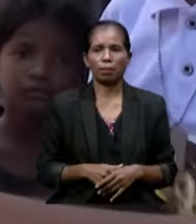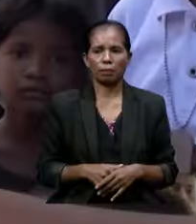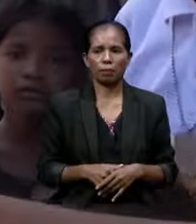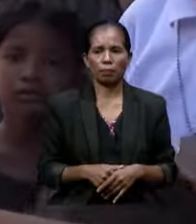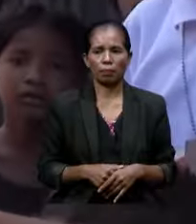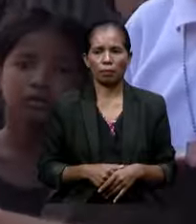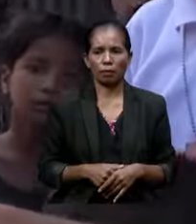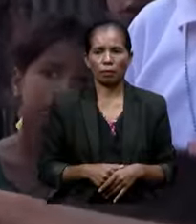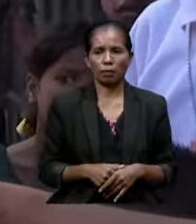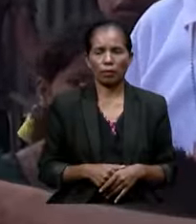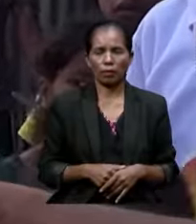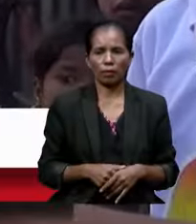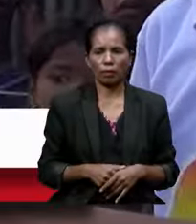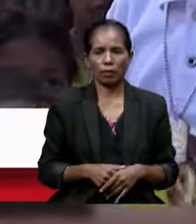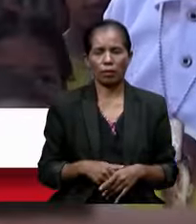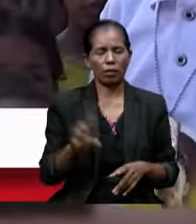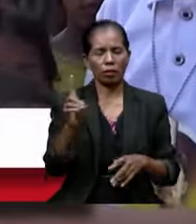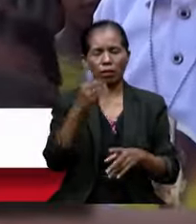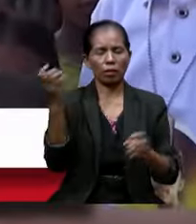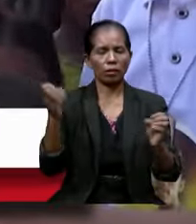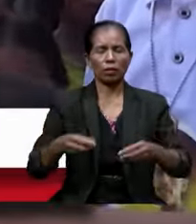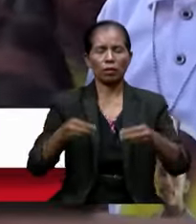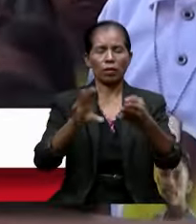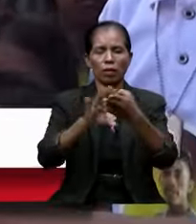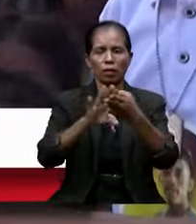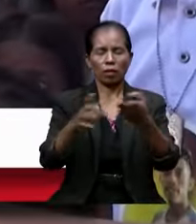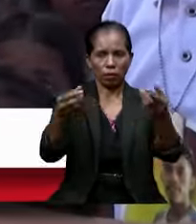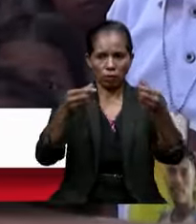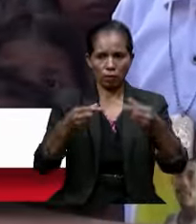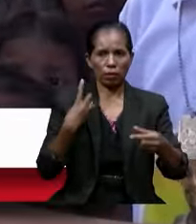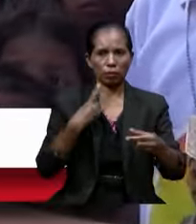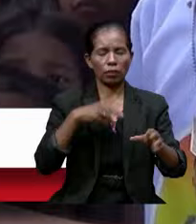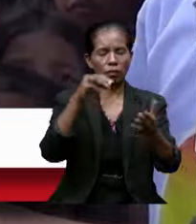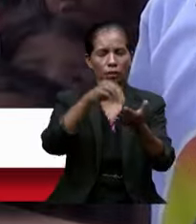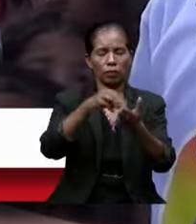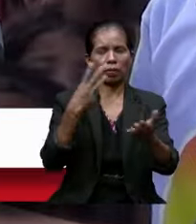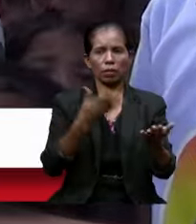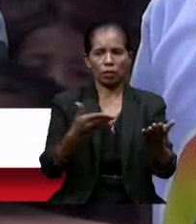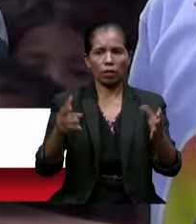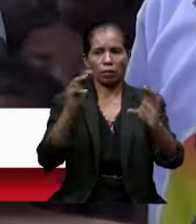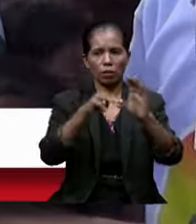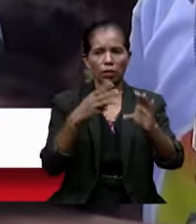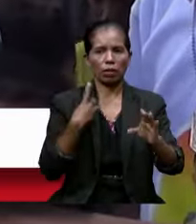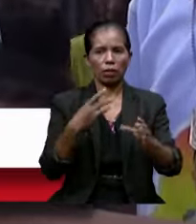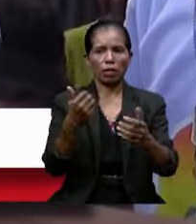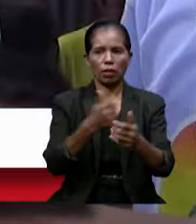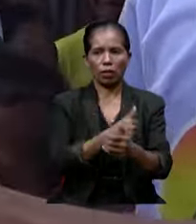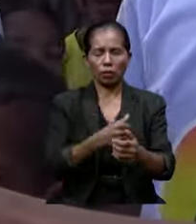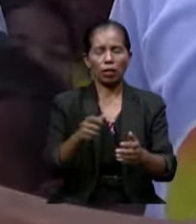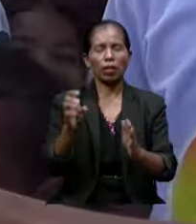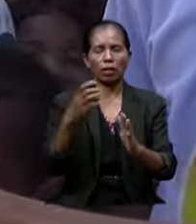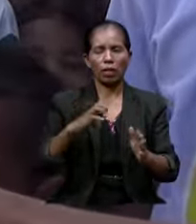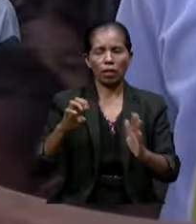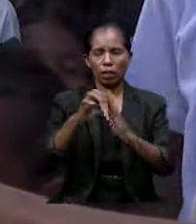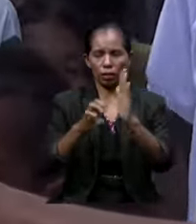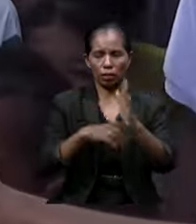Informasaun lai aida, wenda dersan sejapin sejapin sejapin. Loke merkadan ber, peratawan ne sestampan merkadan. Am lai ane, istar, am direk, istar ke direk, anus ya